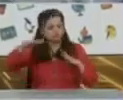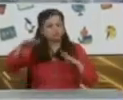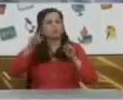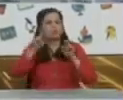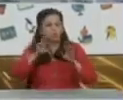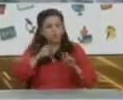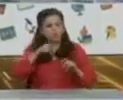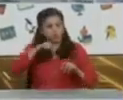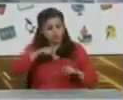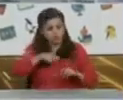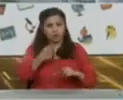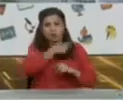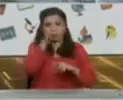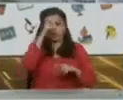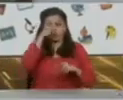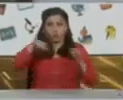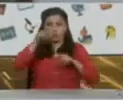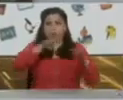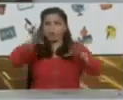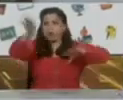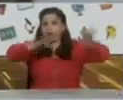स्वयं प्रकाशित होना चाहिए।